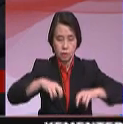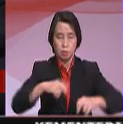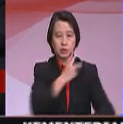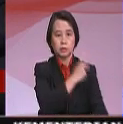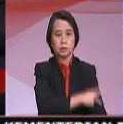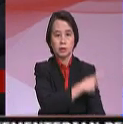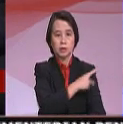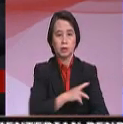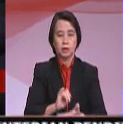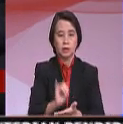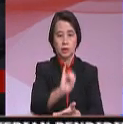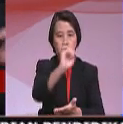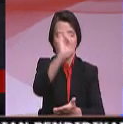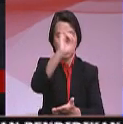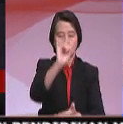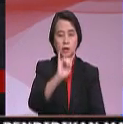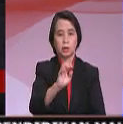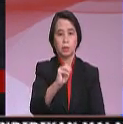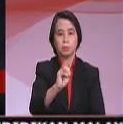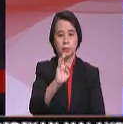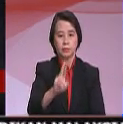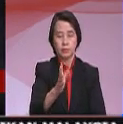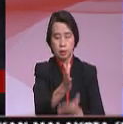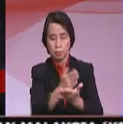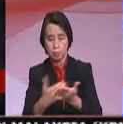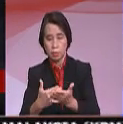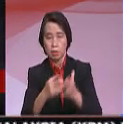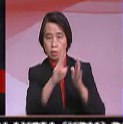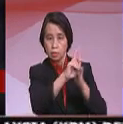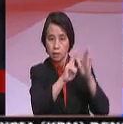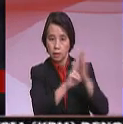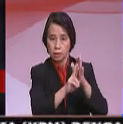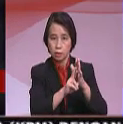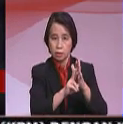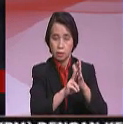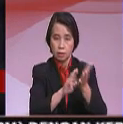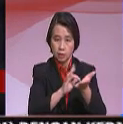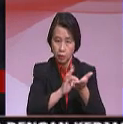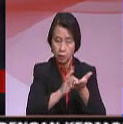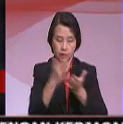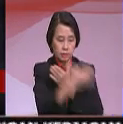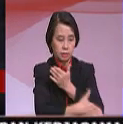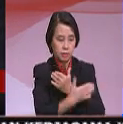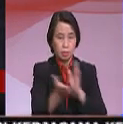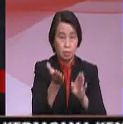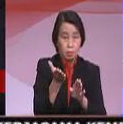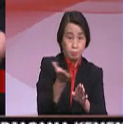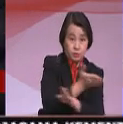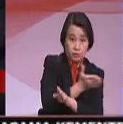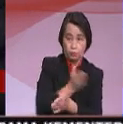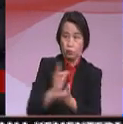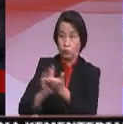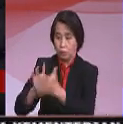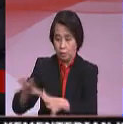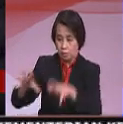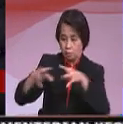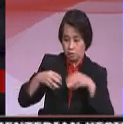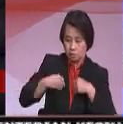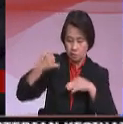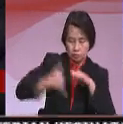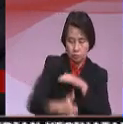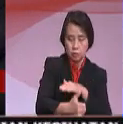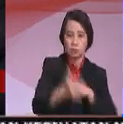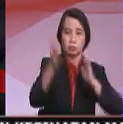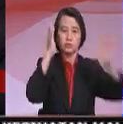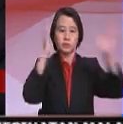Klinikal, Institut Penyelidikan Klinikal dan Bahagian Regulatori Farmasi Negara sebelum sebarang vaksin diterima untuk masuk ke